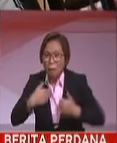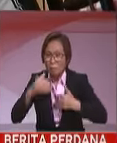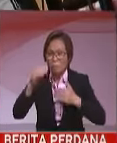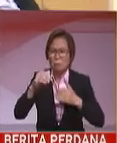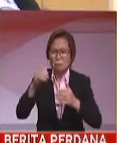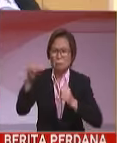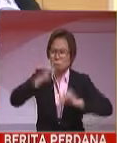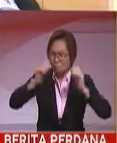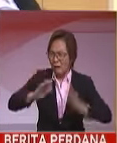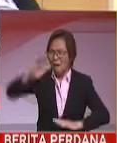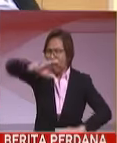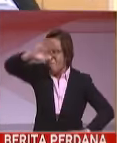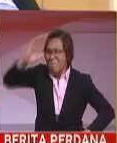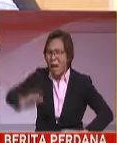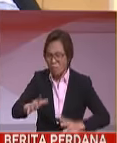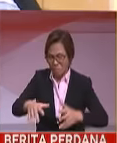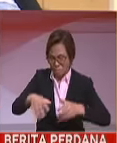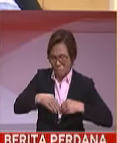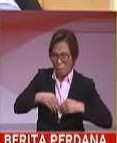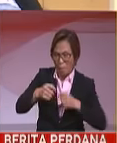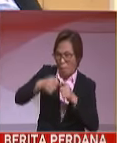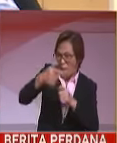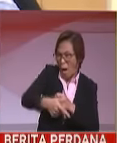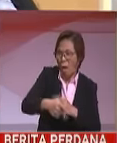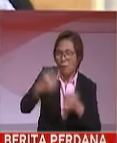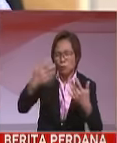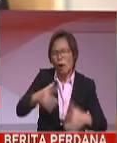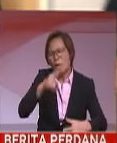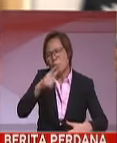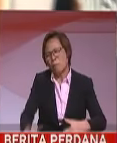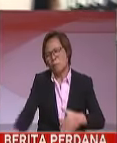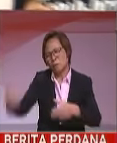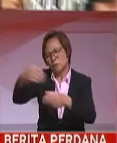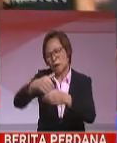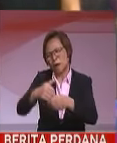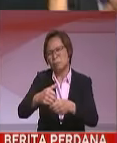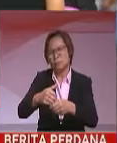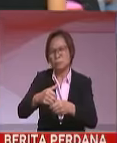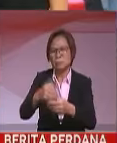pernah menerima bayaran royalti walaupun telah lama bergiat dalam industri.